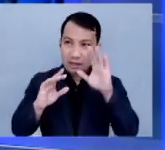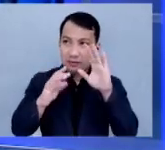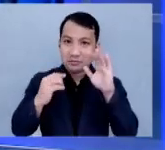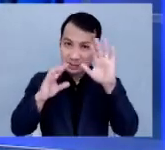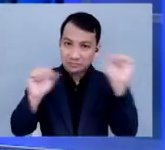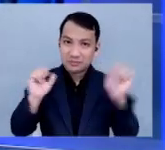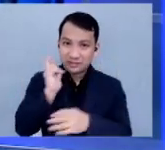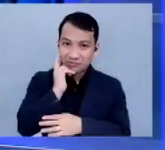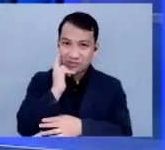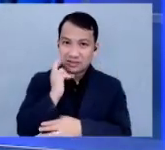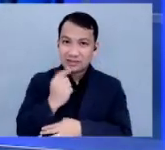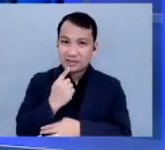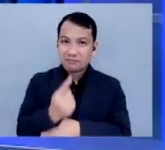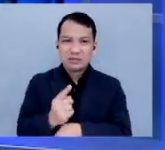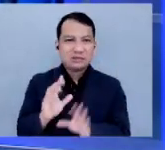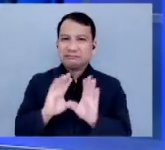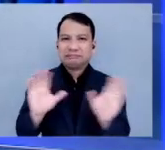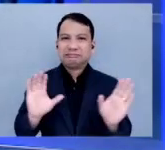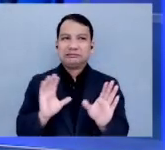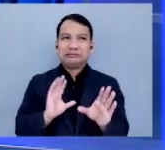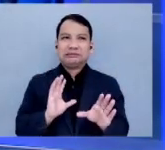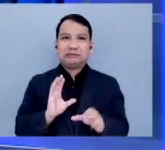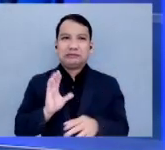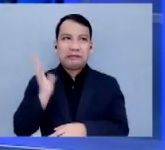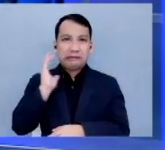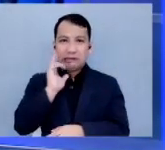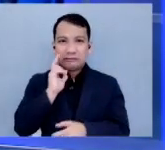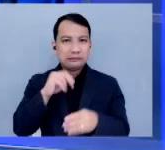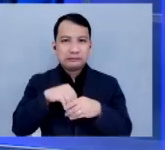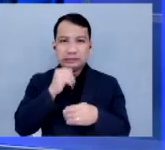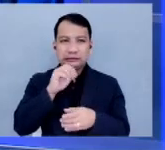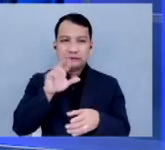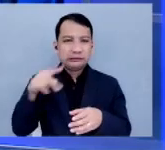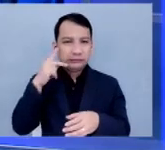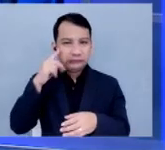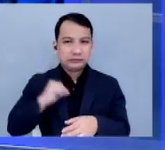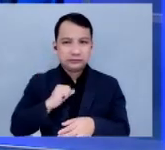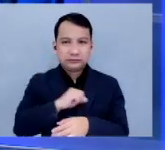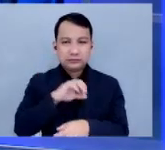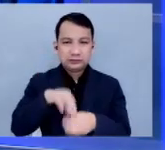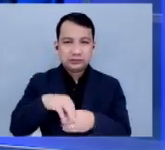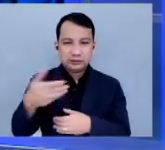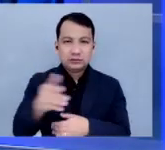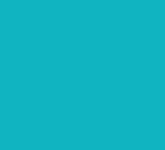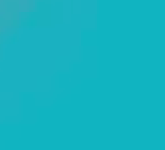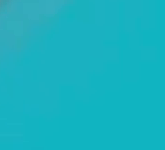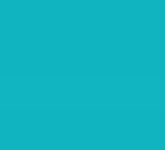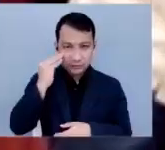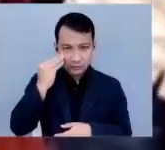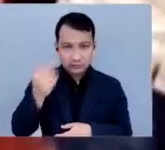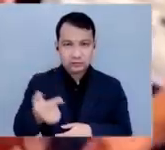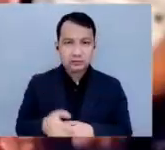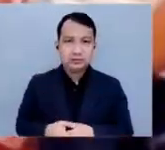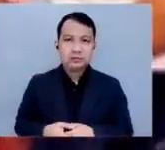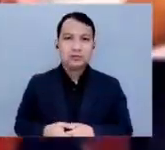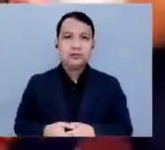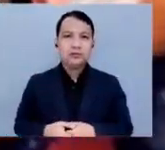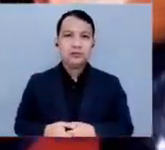galing na wala siyang planong tumakbo ulit sa darating na eleksyon. Nagbabalik si Mon Gualvez.